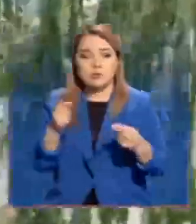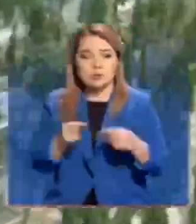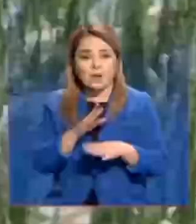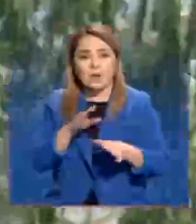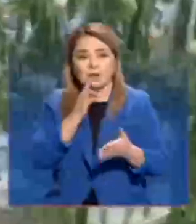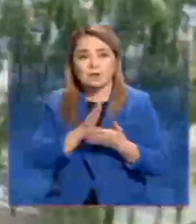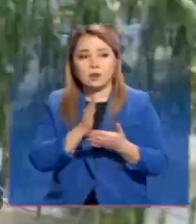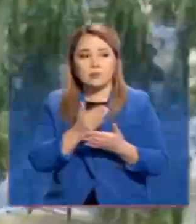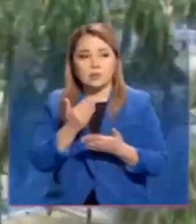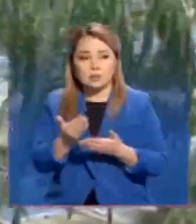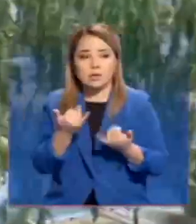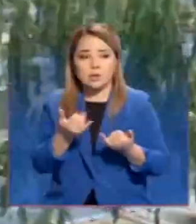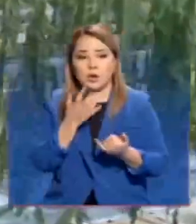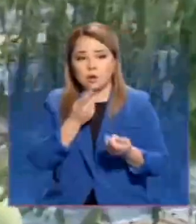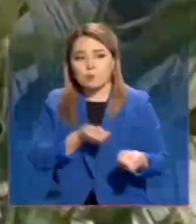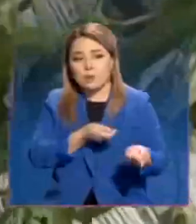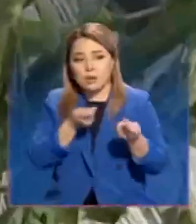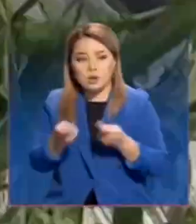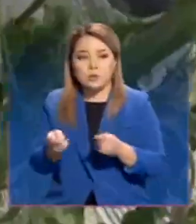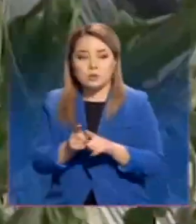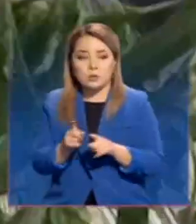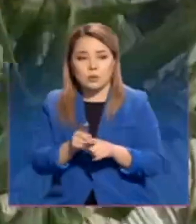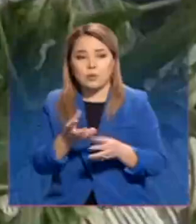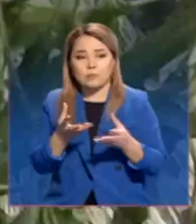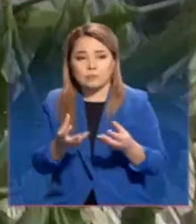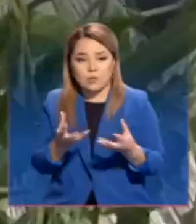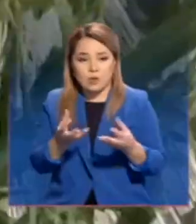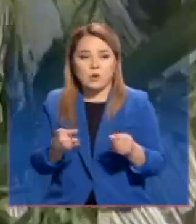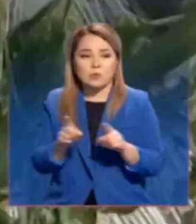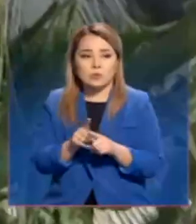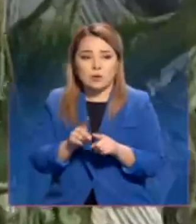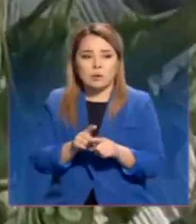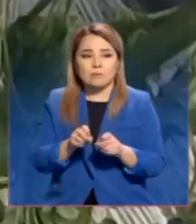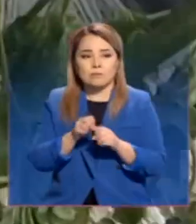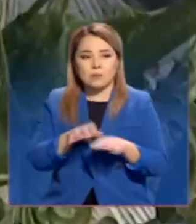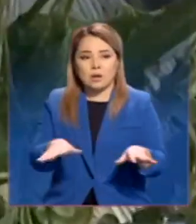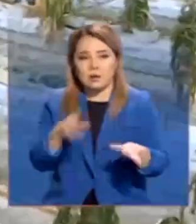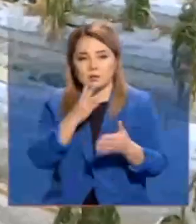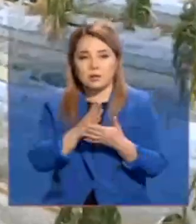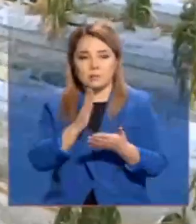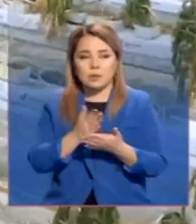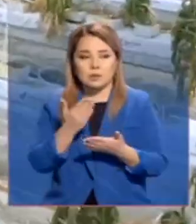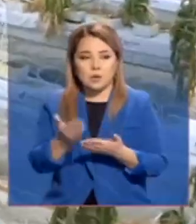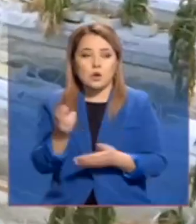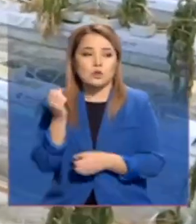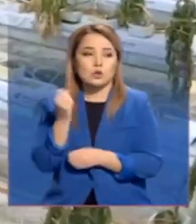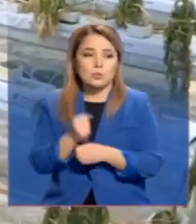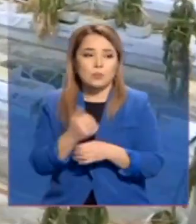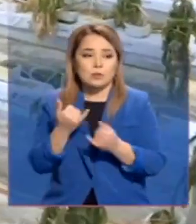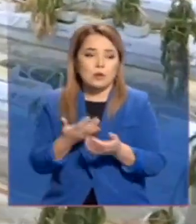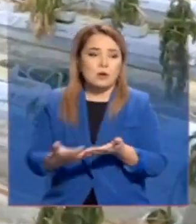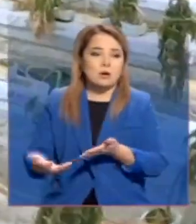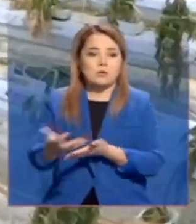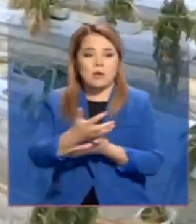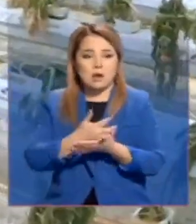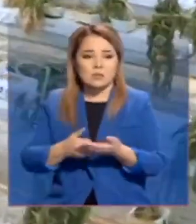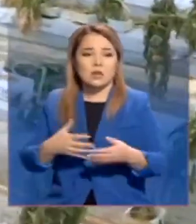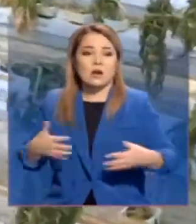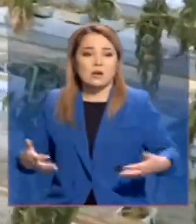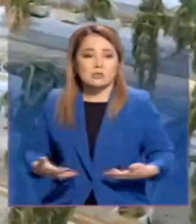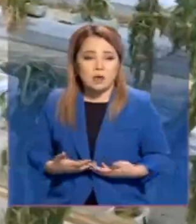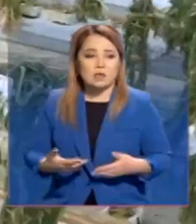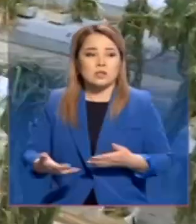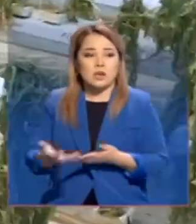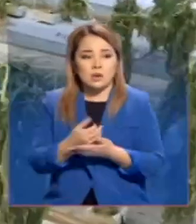жарамайтынын айтады. Жылы жерге барғаннан кейін су шығып, дәл осылай ағып кетеді дейді. Жұмысшылар қазір үсіген қызанақтарды